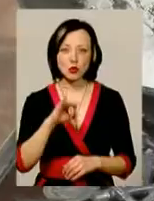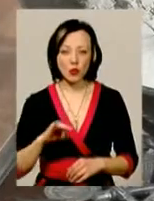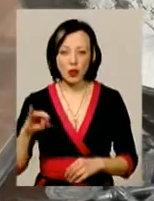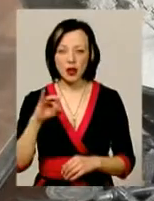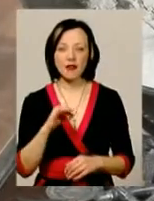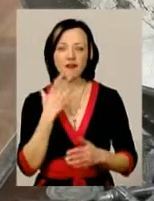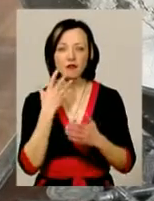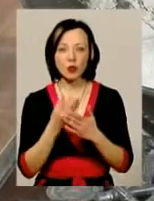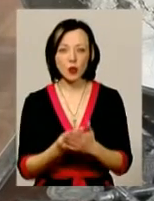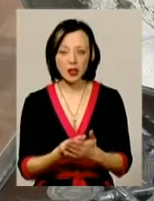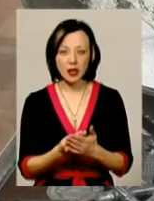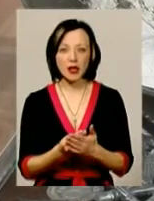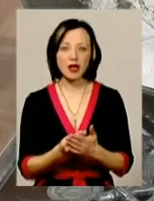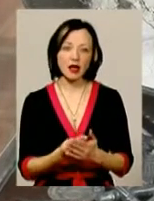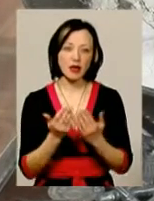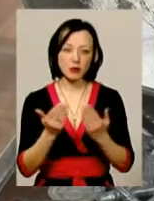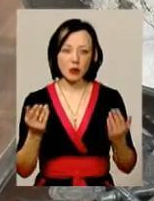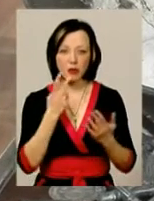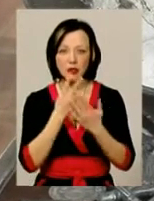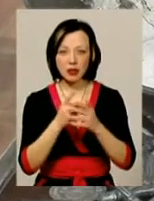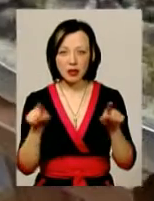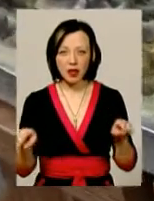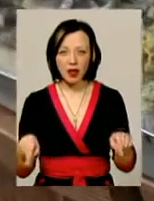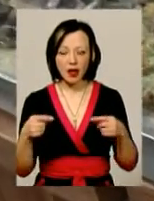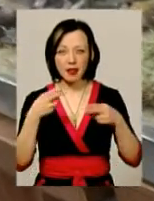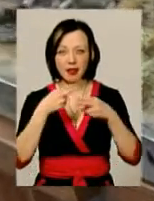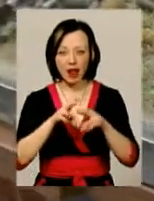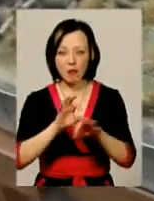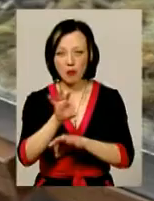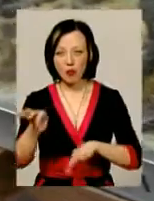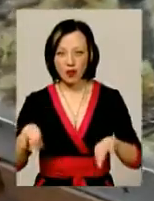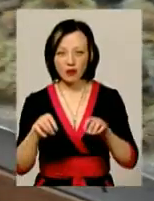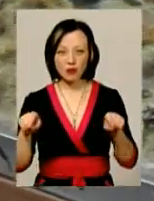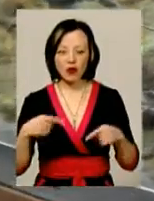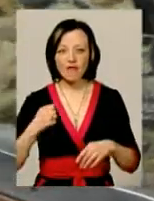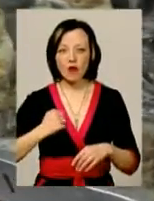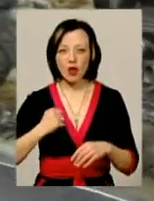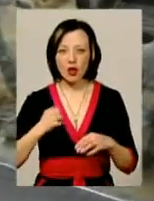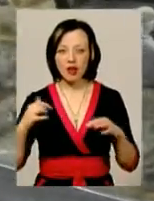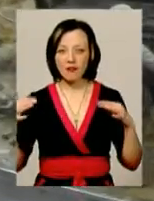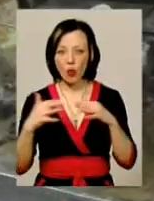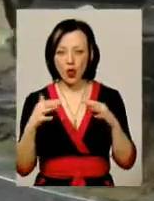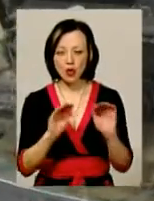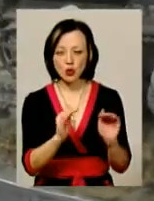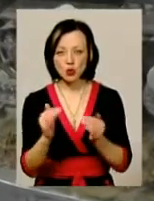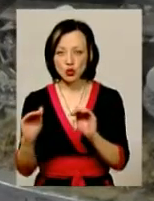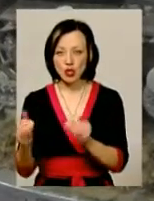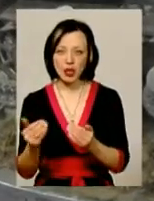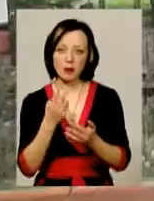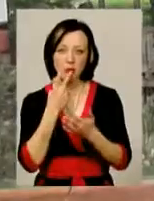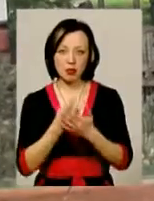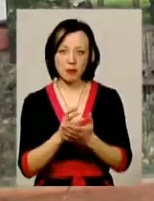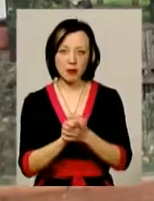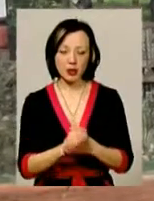своїй експозиції він реконструював моделі техніки тих часів, відтворив воєнні сюжети, а також представляє діораму мирного